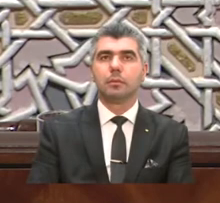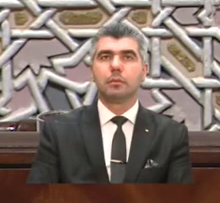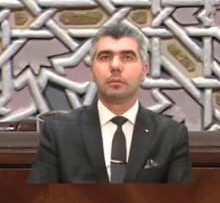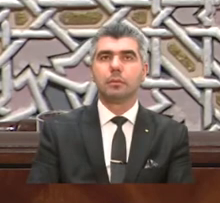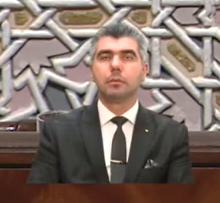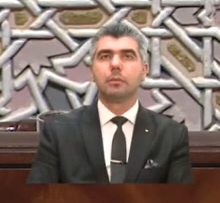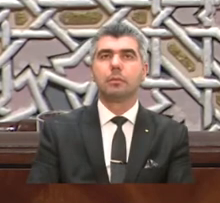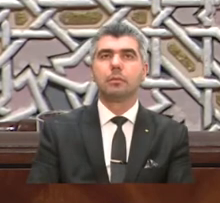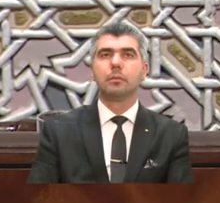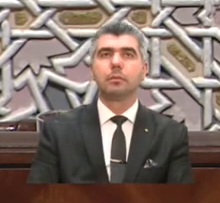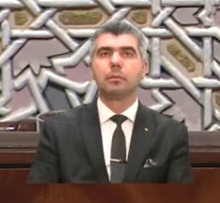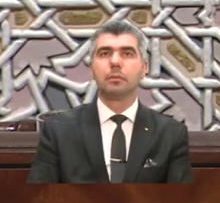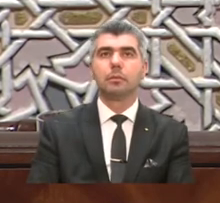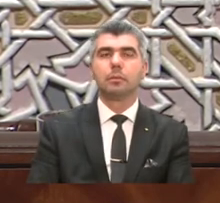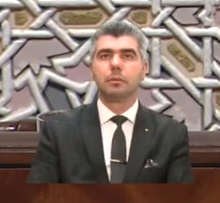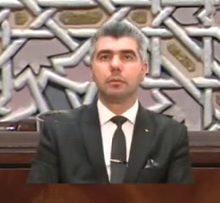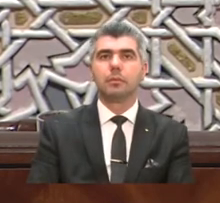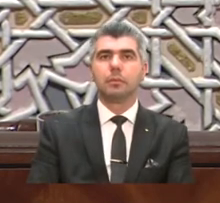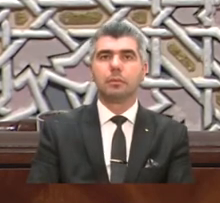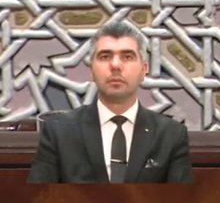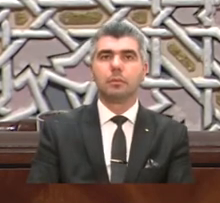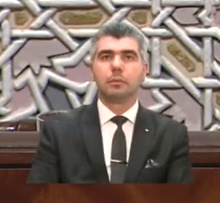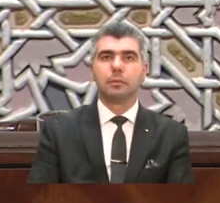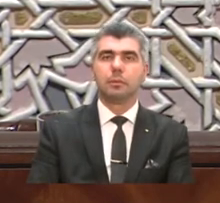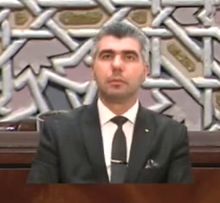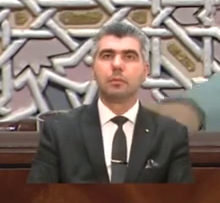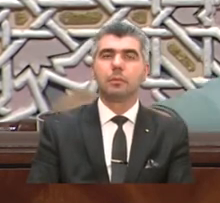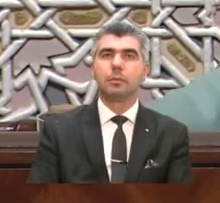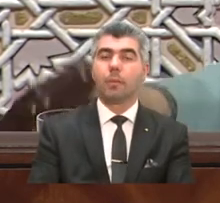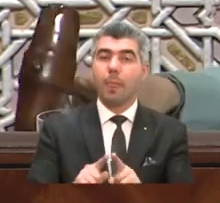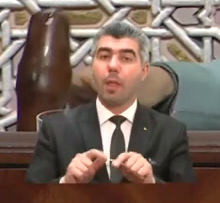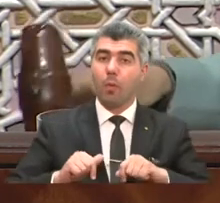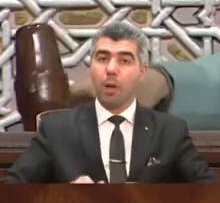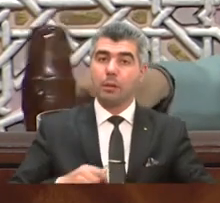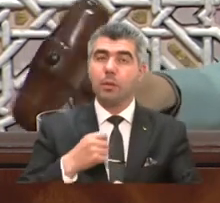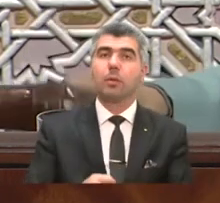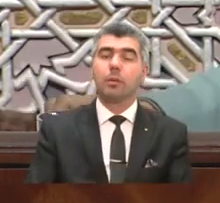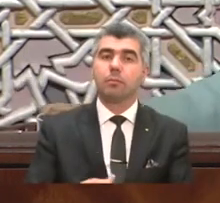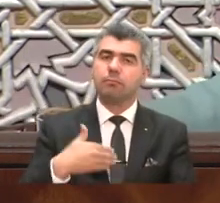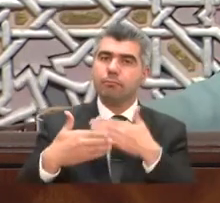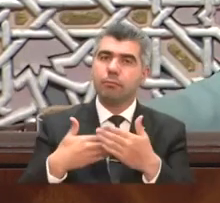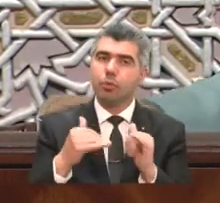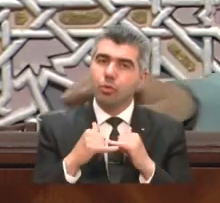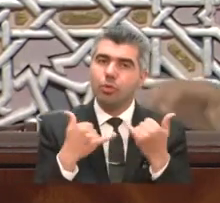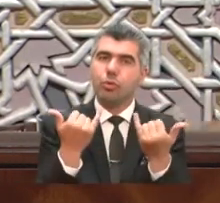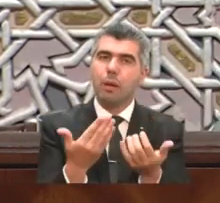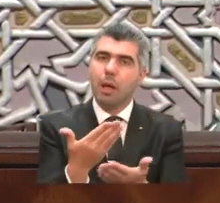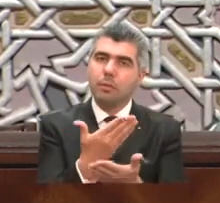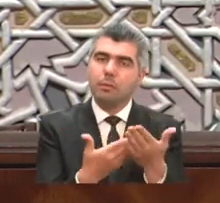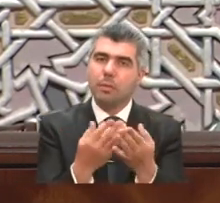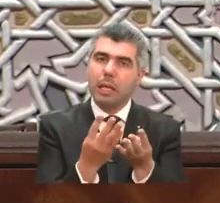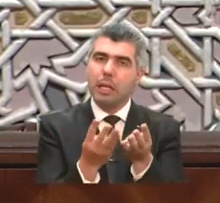ايوا هي التسيير انتم اللي جبتوا هادشي. اذا نطلبوا من السيده الوزيره دير شي نهار وتجيب لنا هادشي في اطار